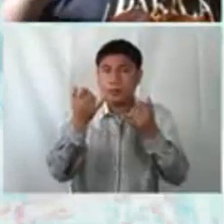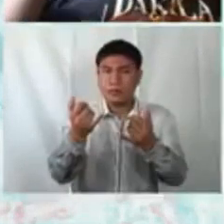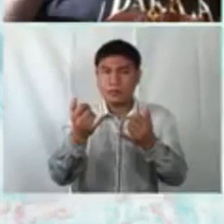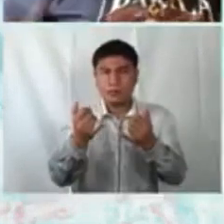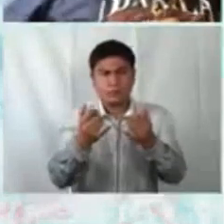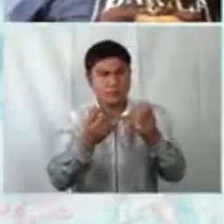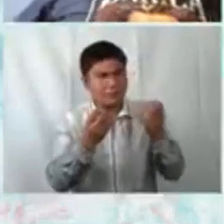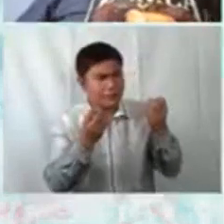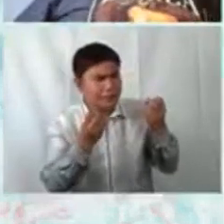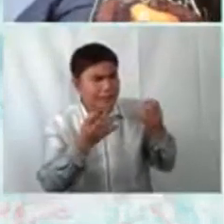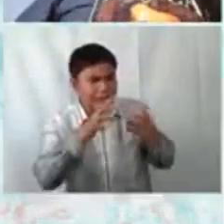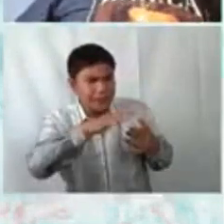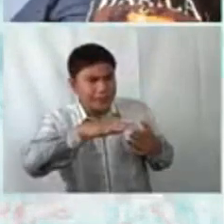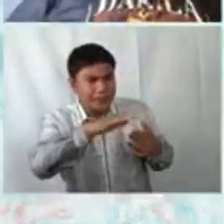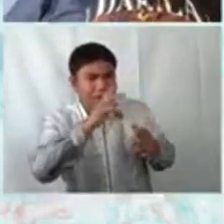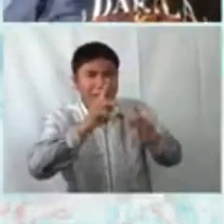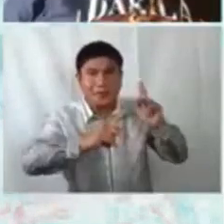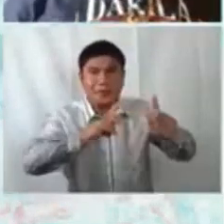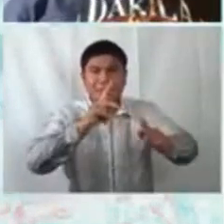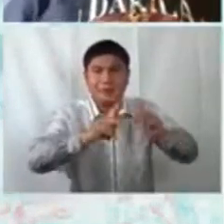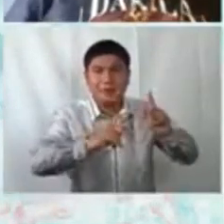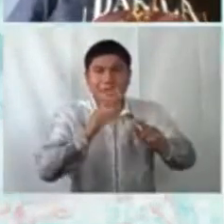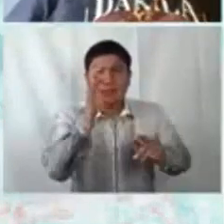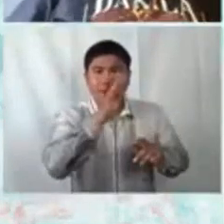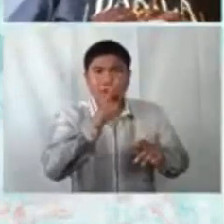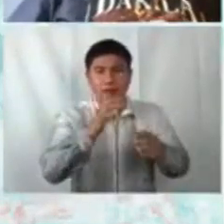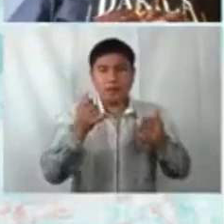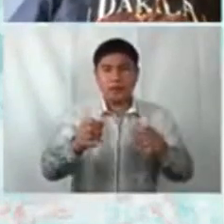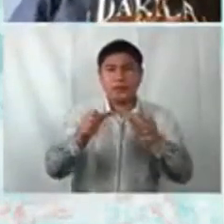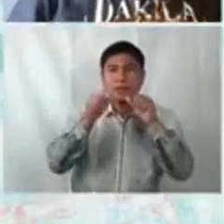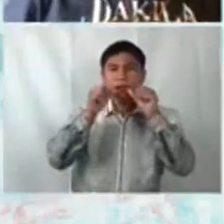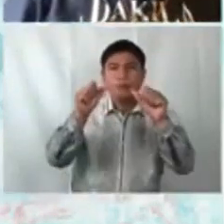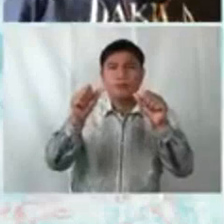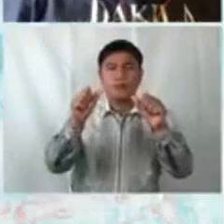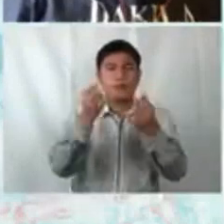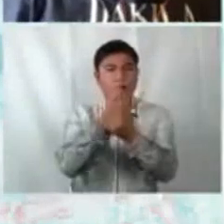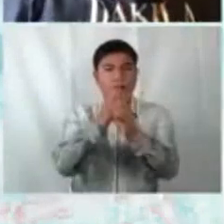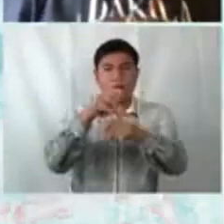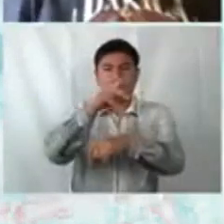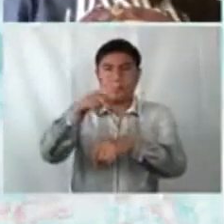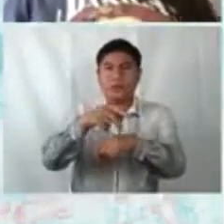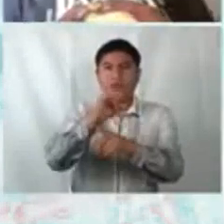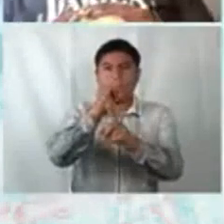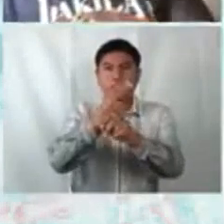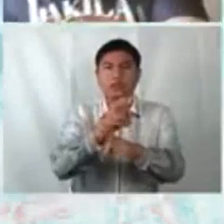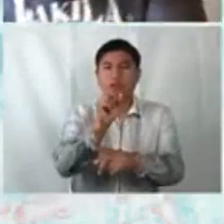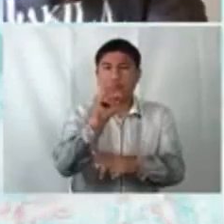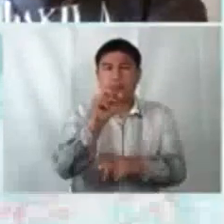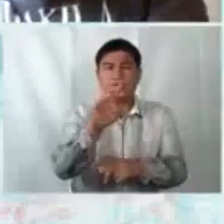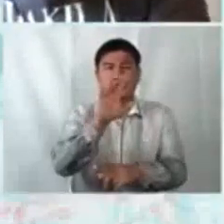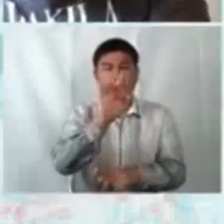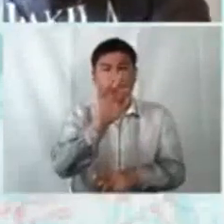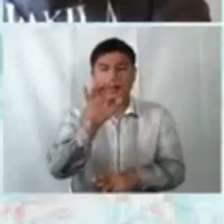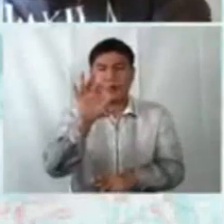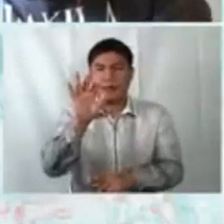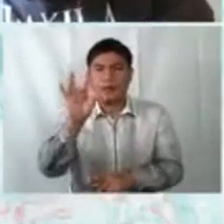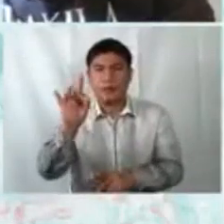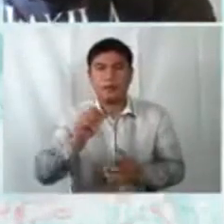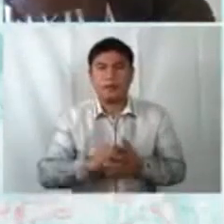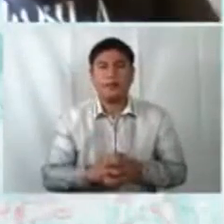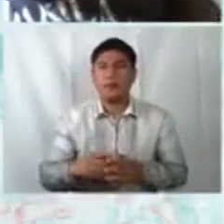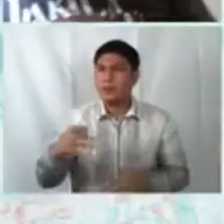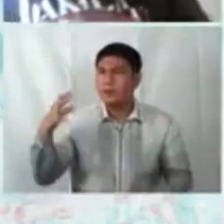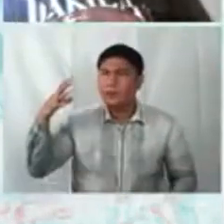ng Pilipinong lumalaban, let us proclaim Philippine independence June 12, 1898. Sabi nila, sandali lang,